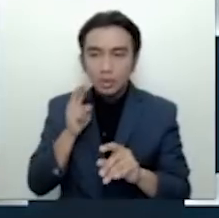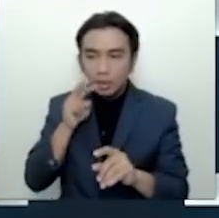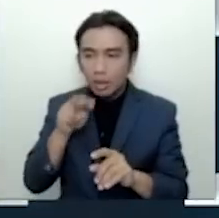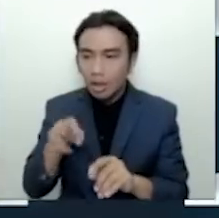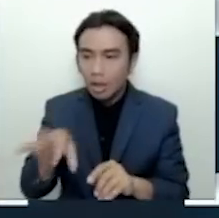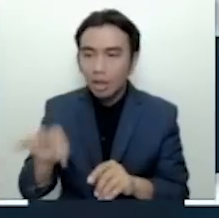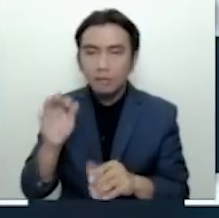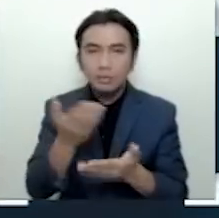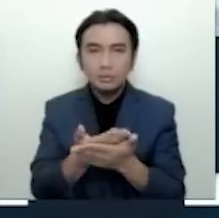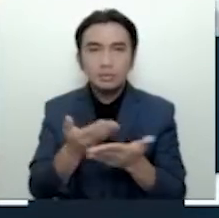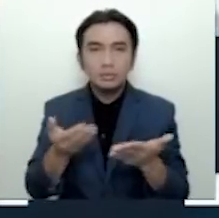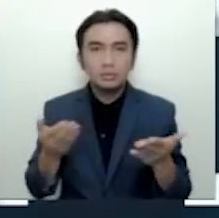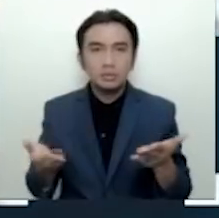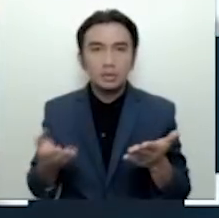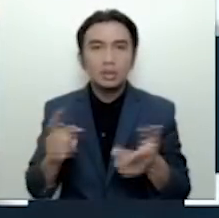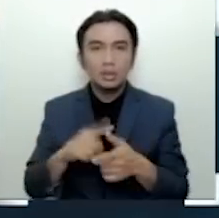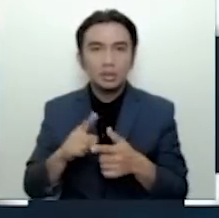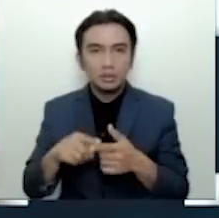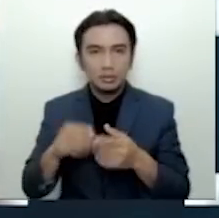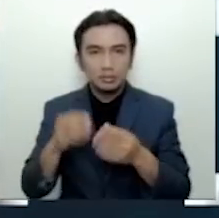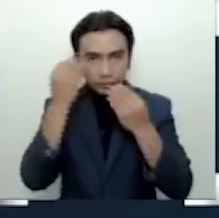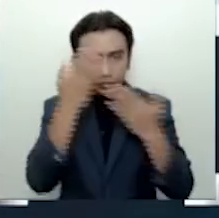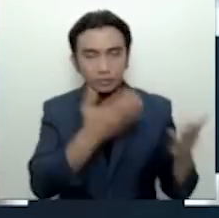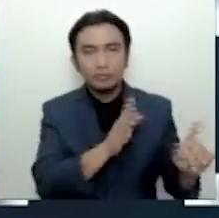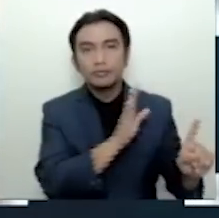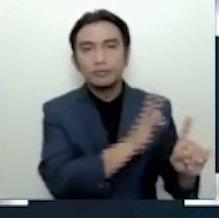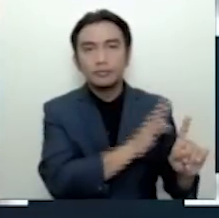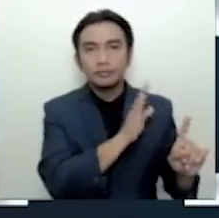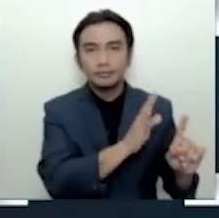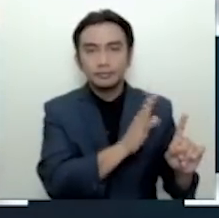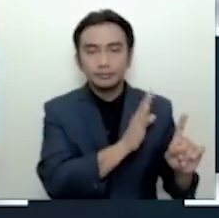debris at ipagbigay alam agad ito sa mga otoridad.